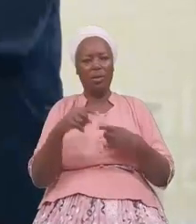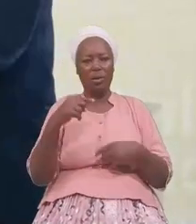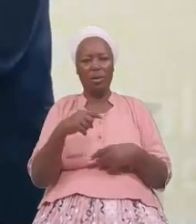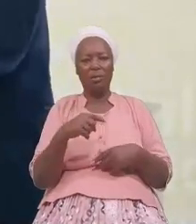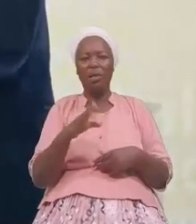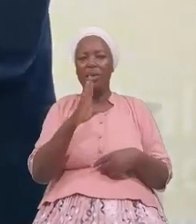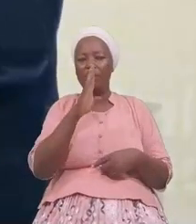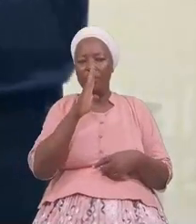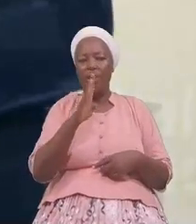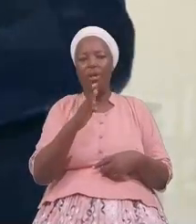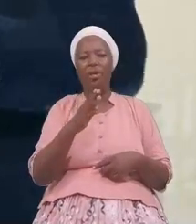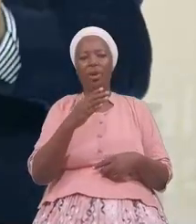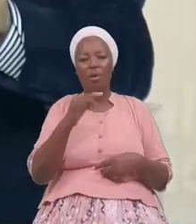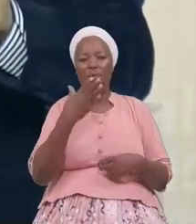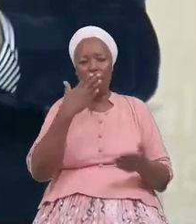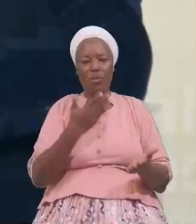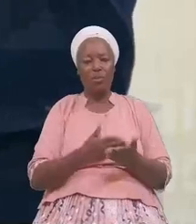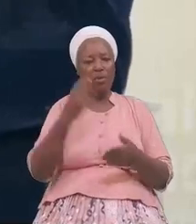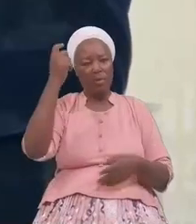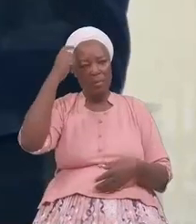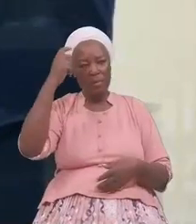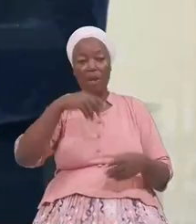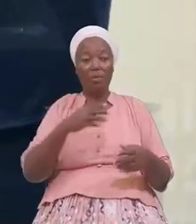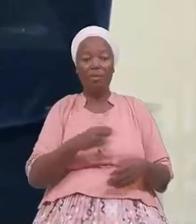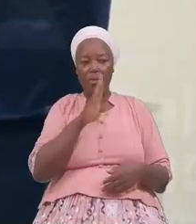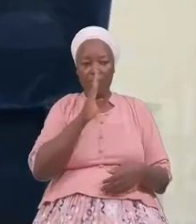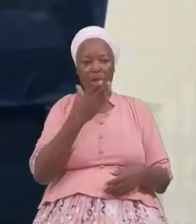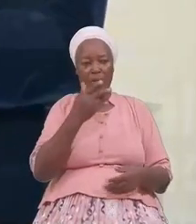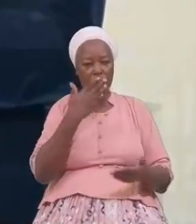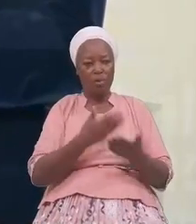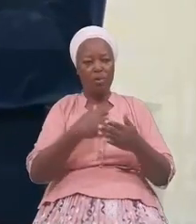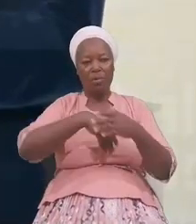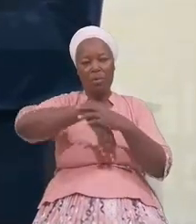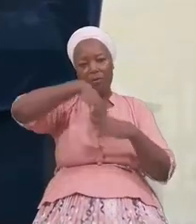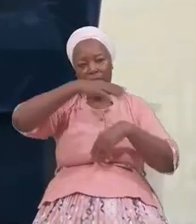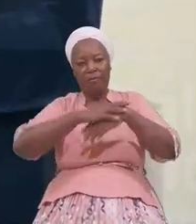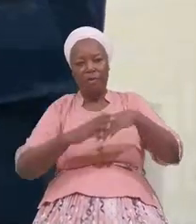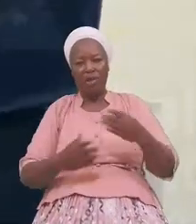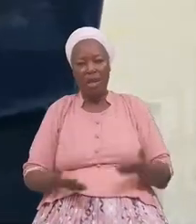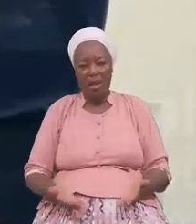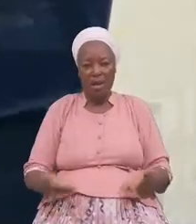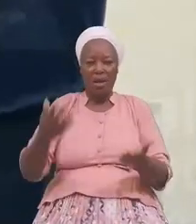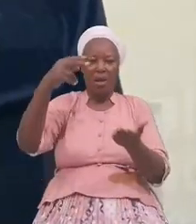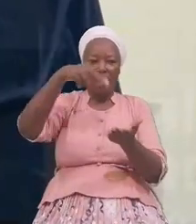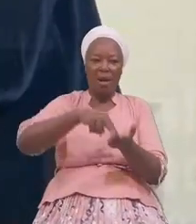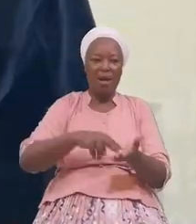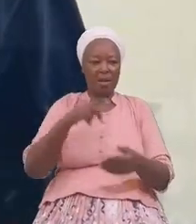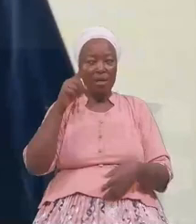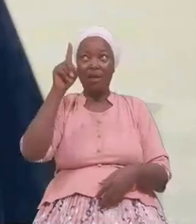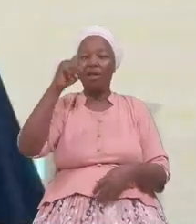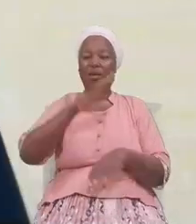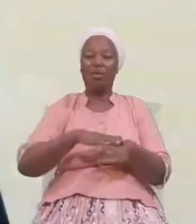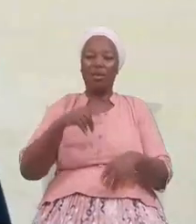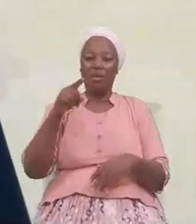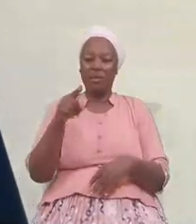« Prends courage, lève-toi, il t'appelle. » Il